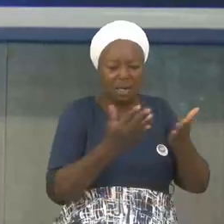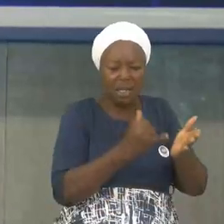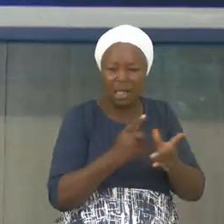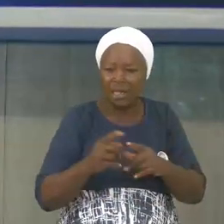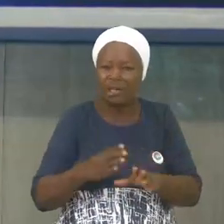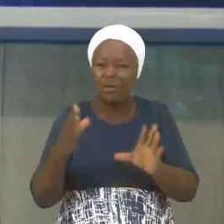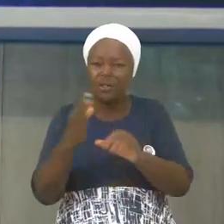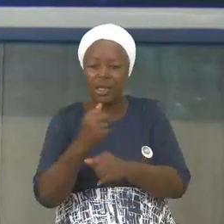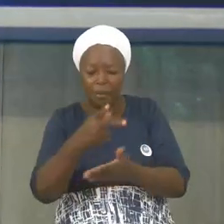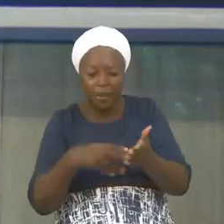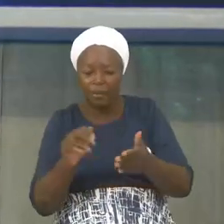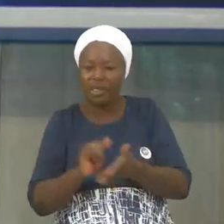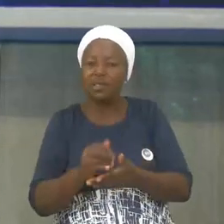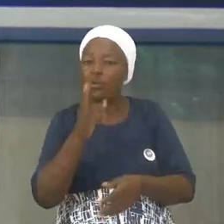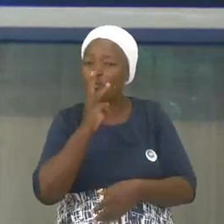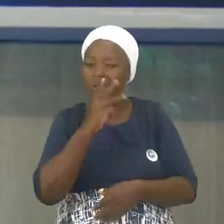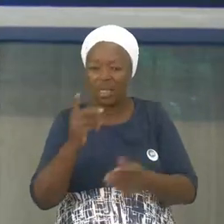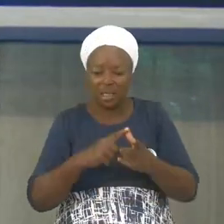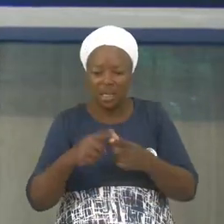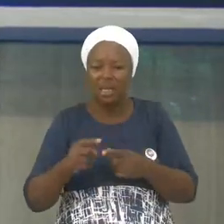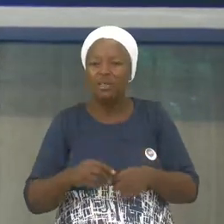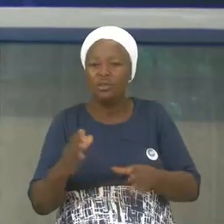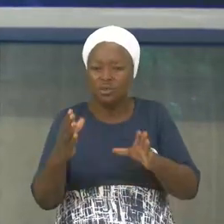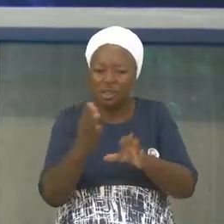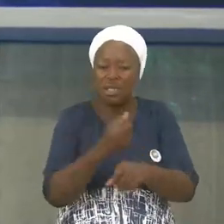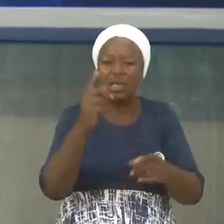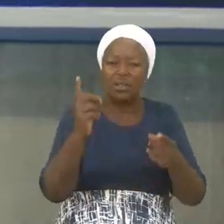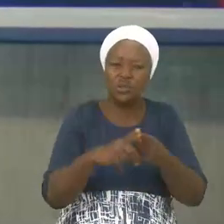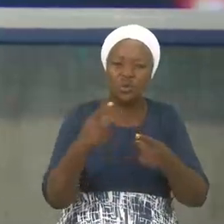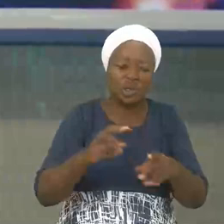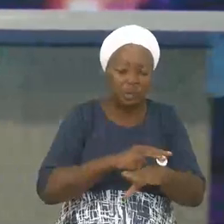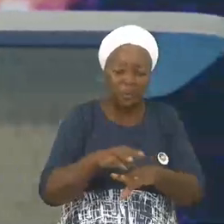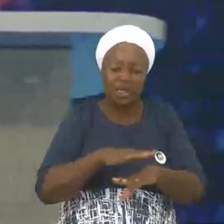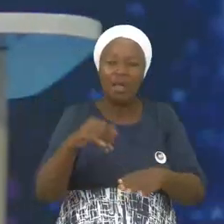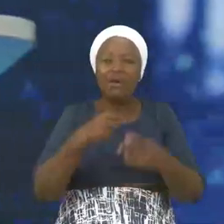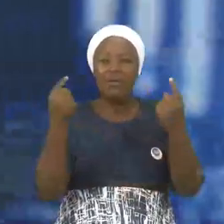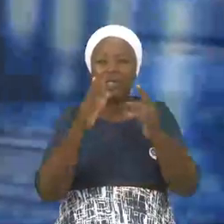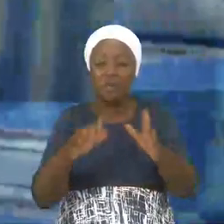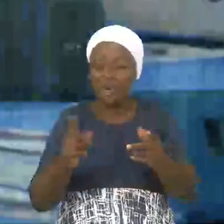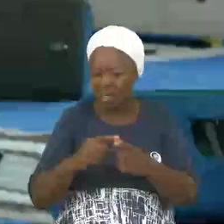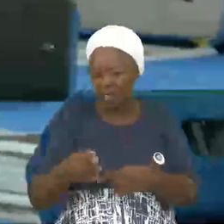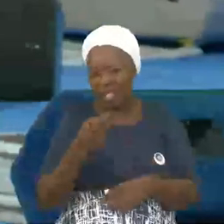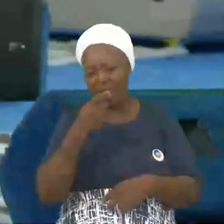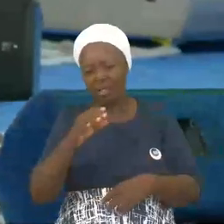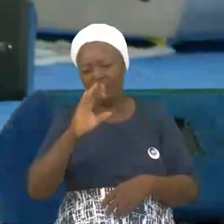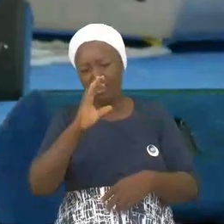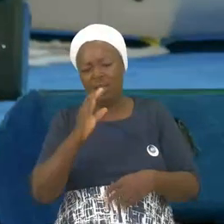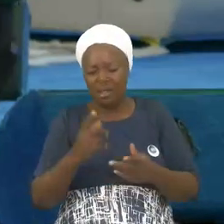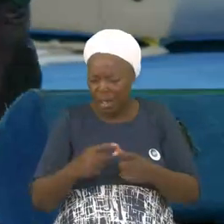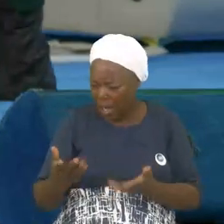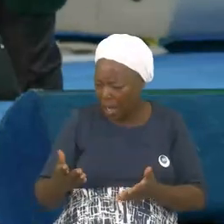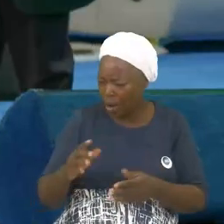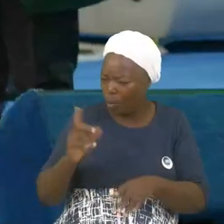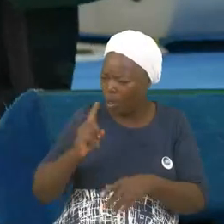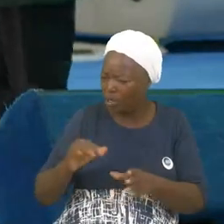tes pensées. Ça, c'est le prix que nous payons. Et tu prends l'eau, et tu prends une partie de l'eau, et tu vas donner à l'ordonnateur